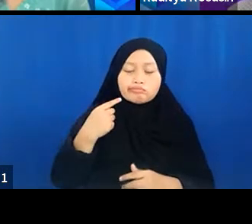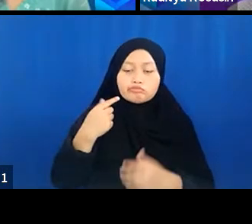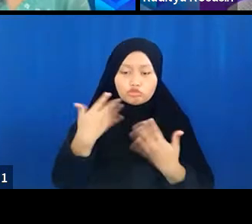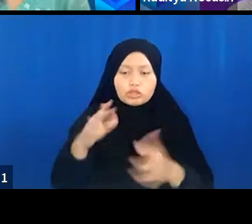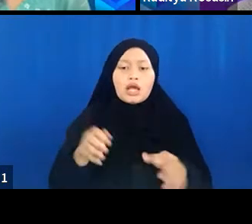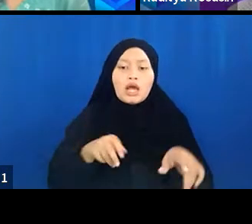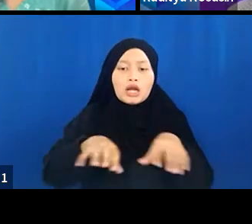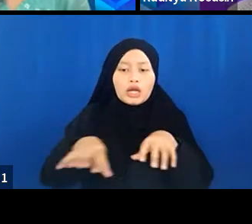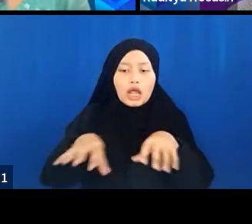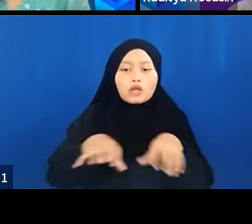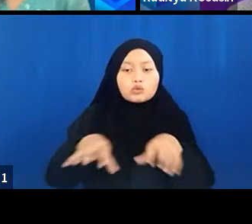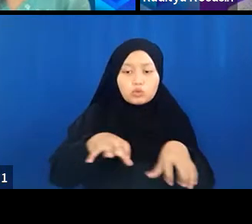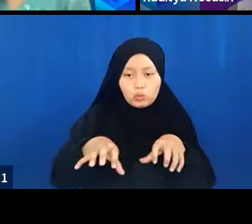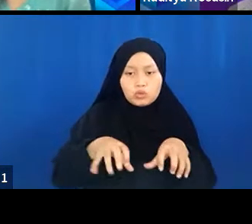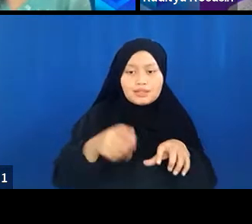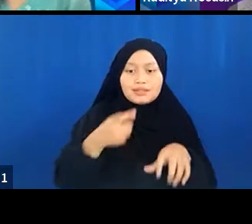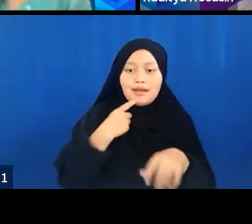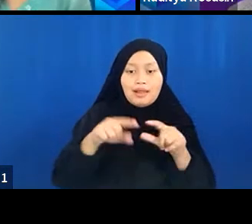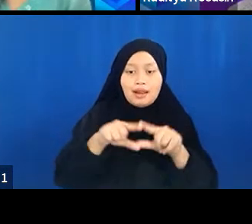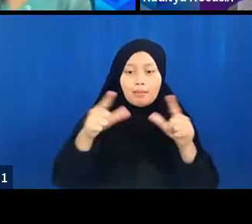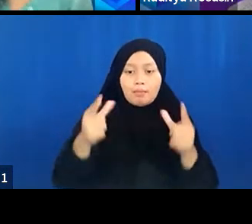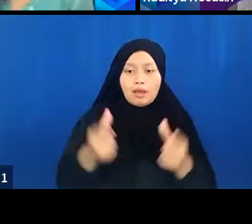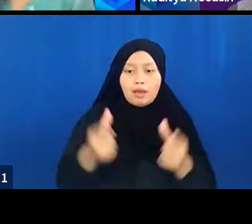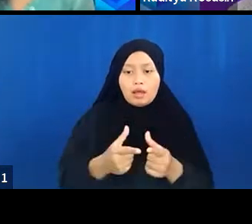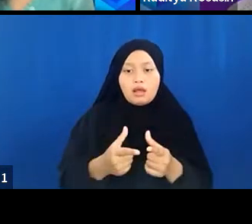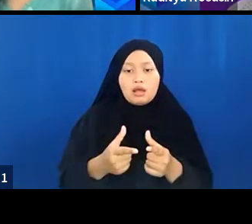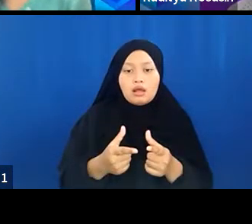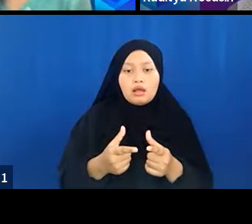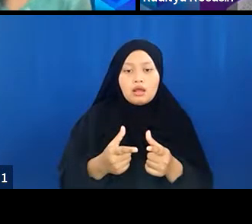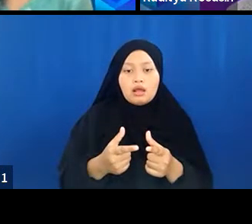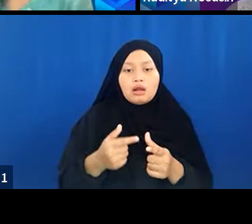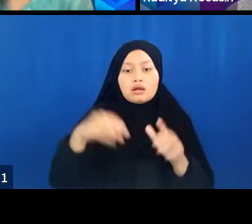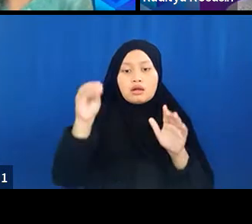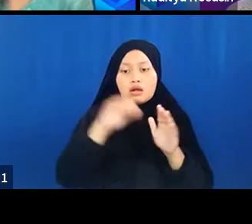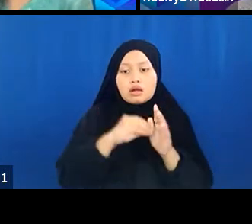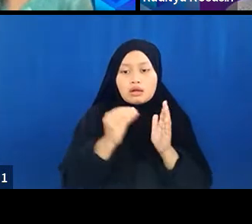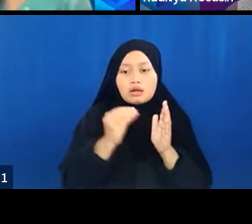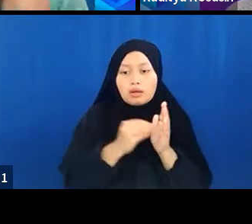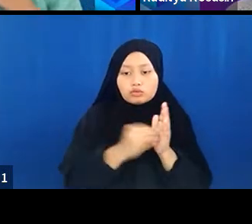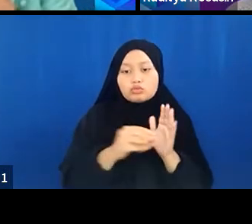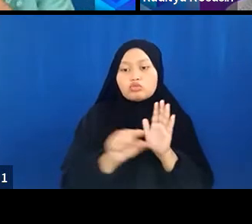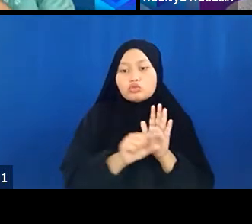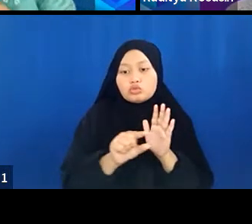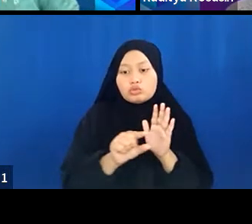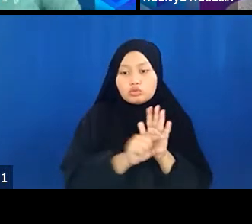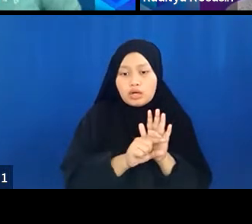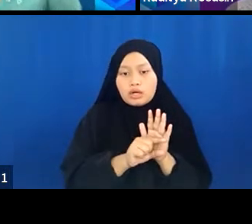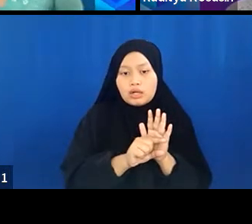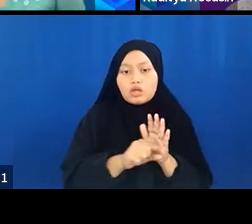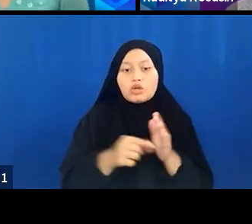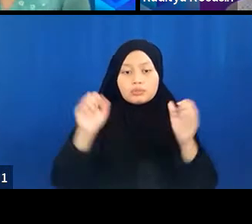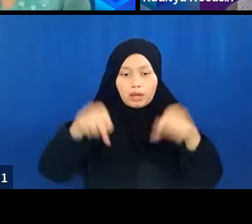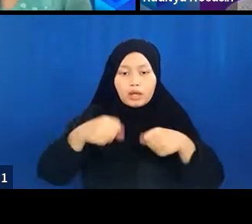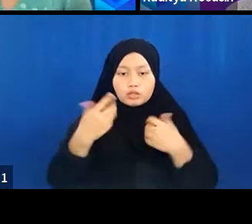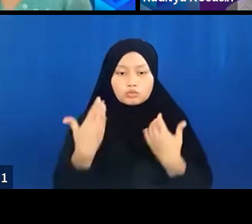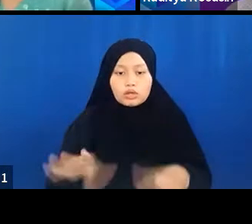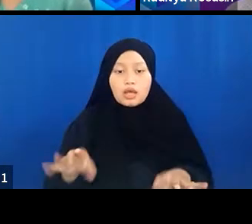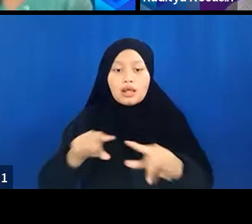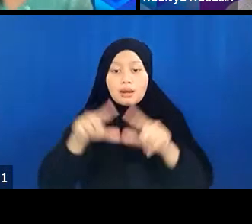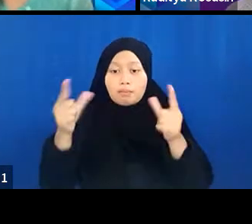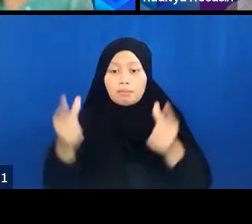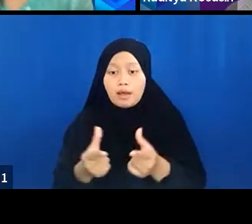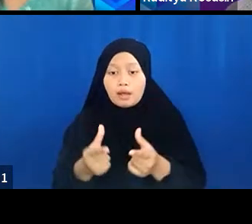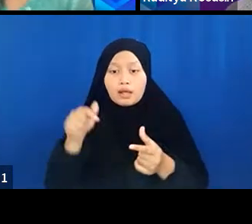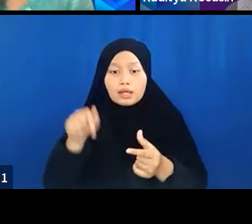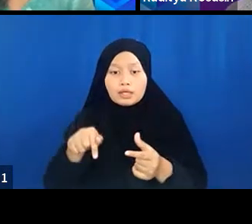Lembaga ini sudah diatur dalam UU ini epidermis Pak aku enggak terkait Guardian hukum Taurat ini